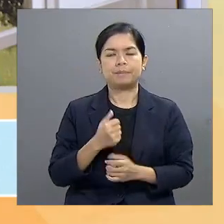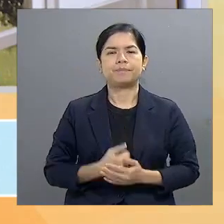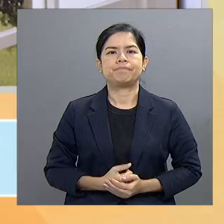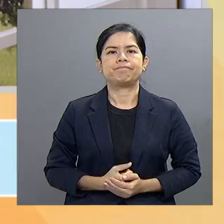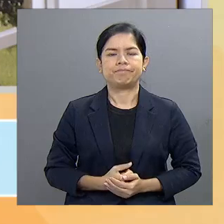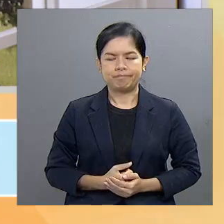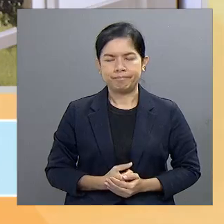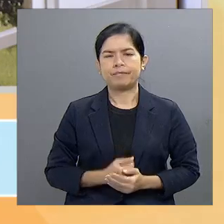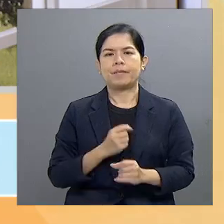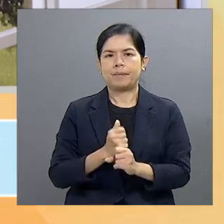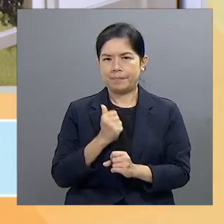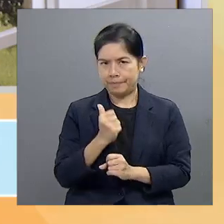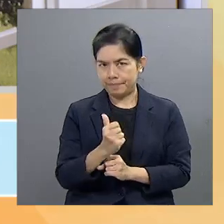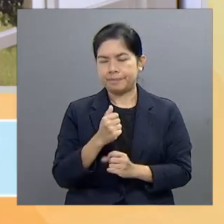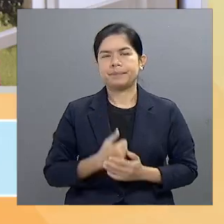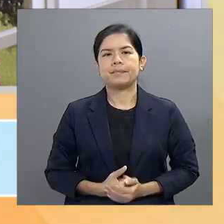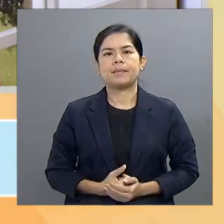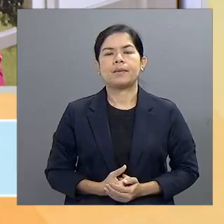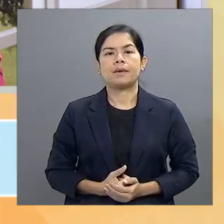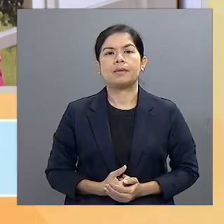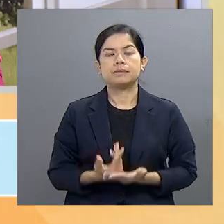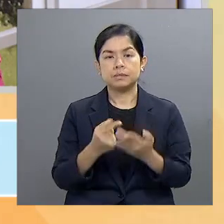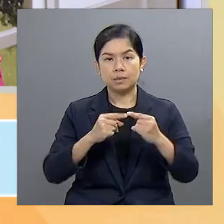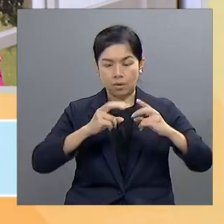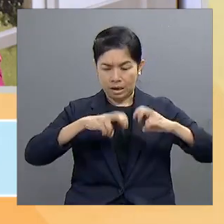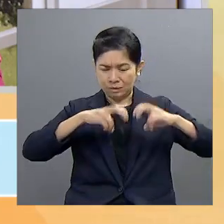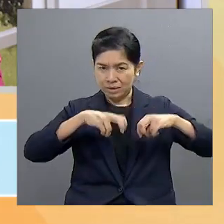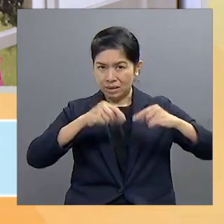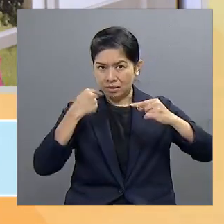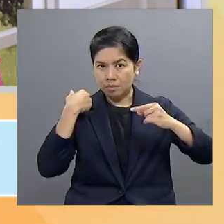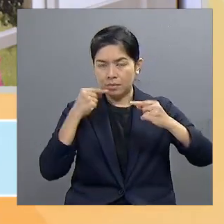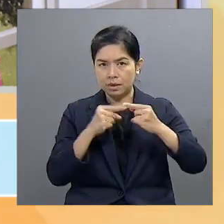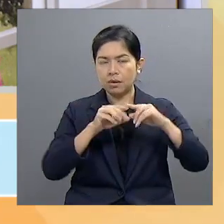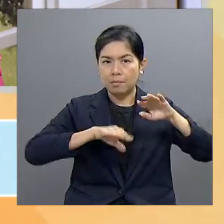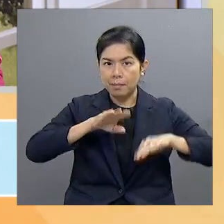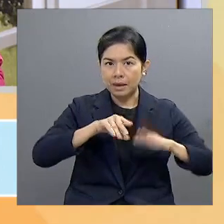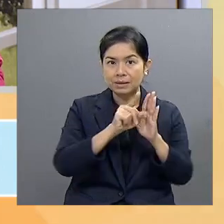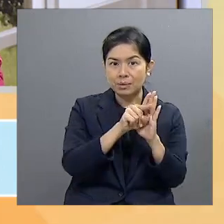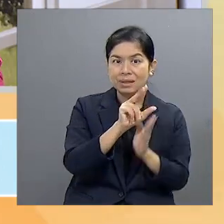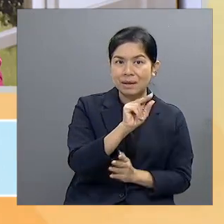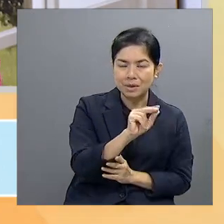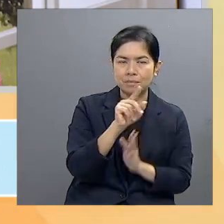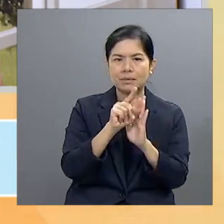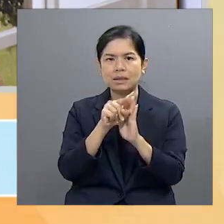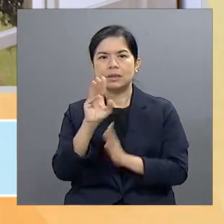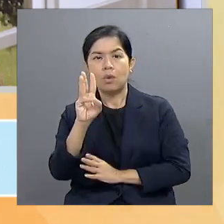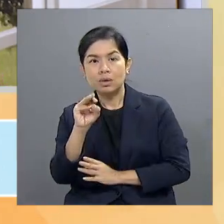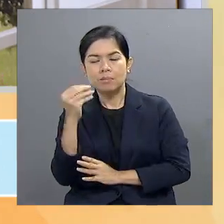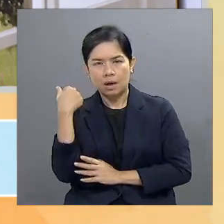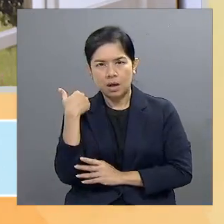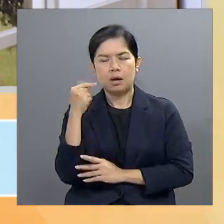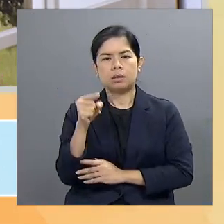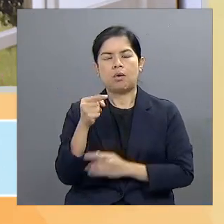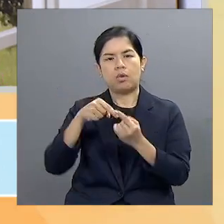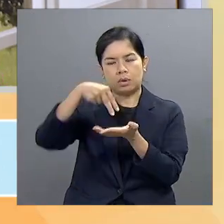มก็คือจากงานวิจัยนะครับก็คือเราควรที่จะทุก 30-60 นาทีเนี่ยเราควรที่จะลุกขึ้นมายืดเส้นยืดสายมีการเดินไปเดินมาหรือว่าอาจจะมี